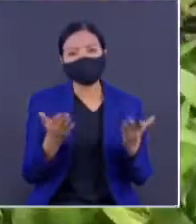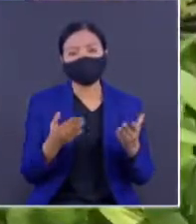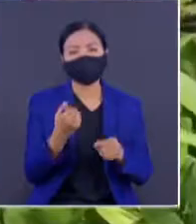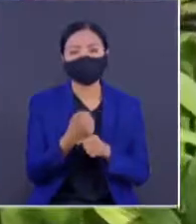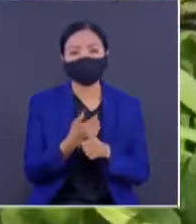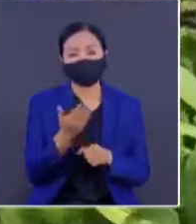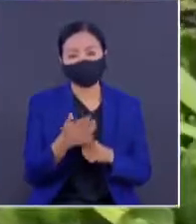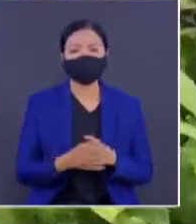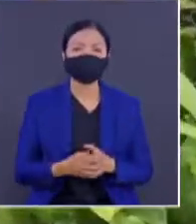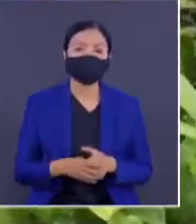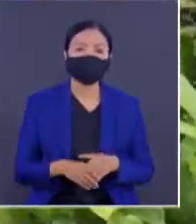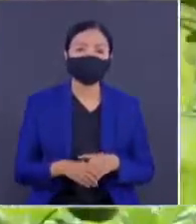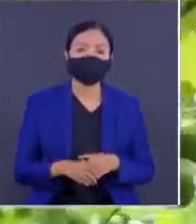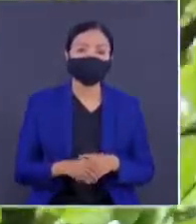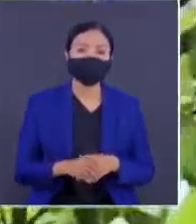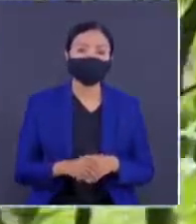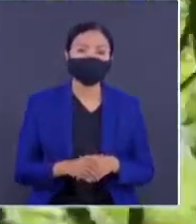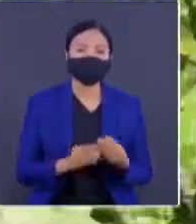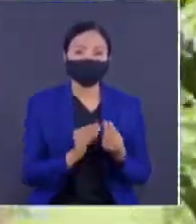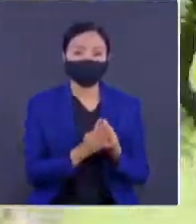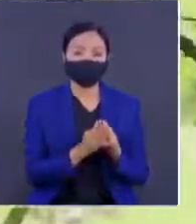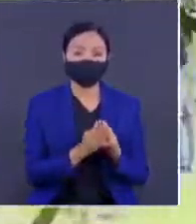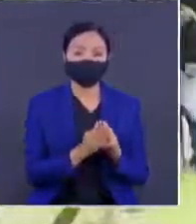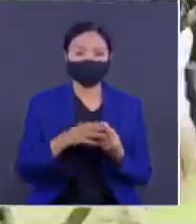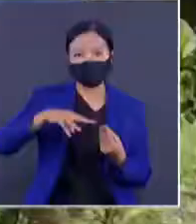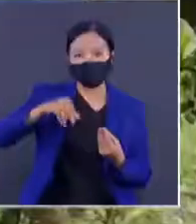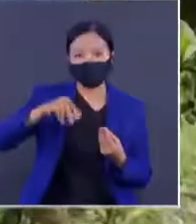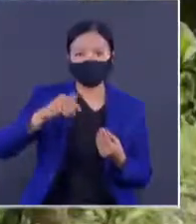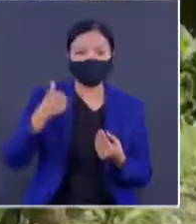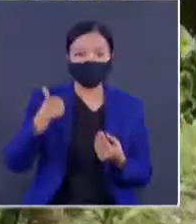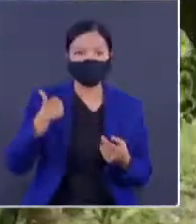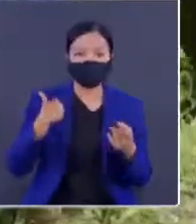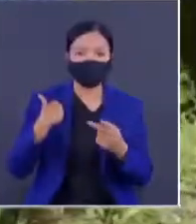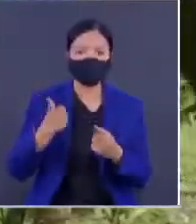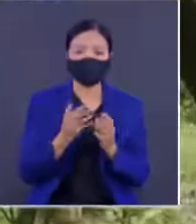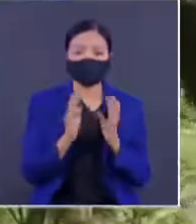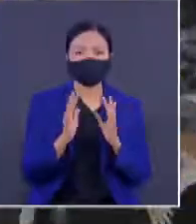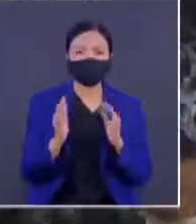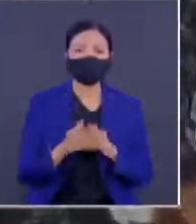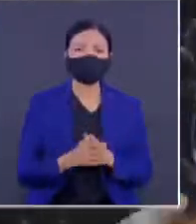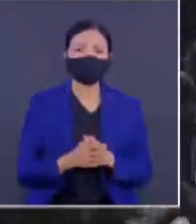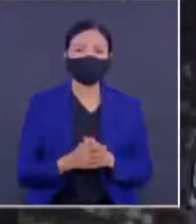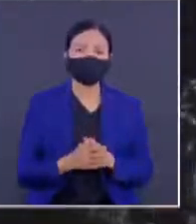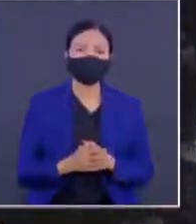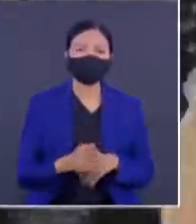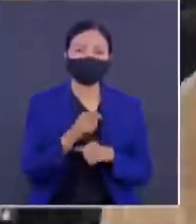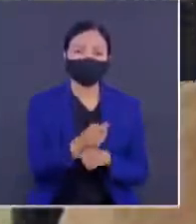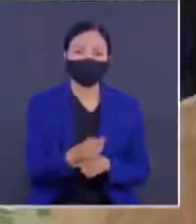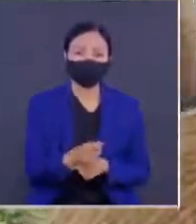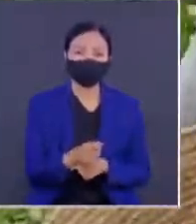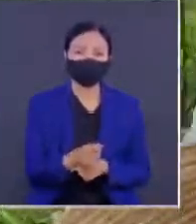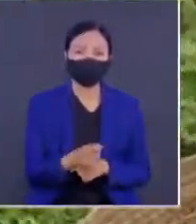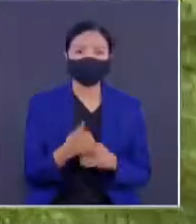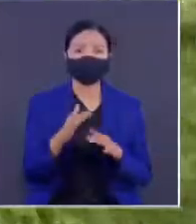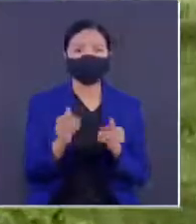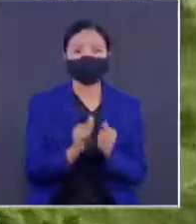อยอดแล้วก็กระจายผลผลิตเนื่องจากช่วงนี้ผลไม้หลายชนิดในให้ผลผลิตมากนะคะทำให้เกษตรกรนั้นระบายไม่ทัน